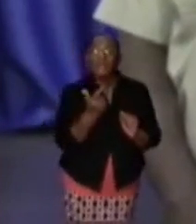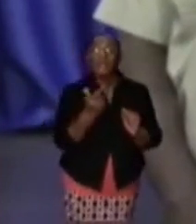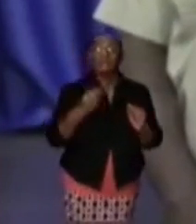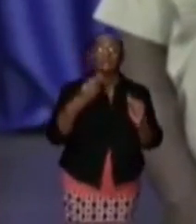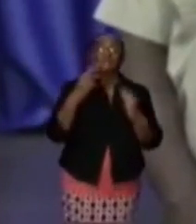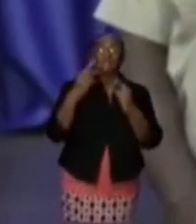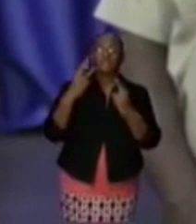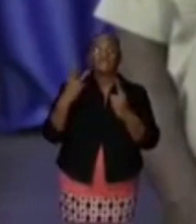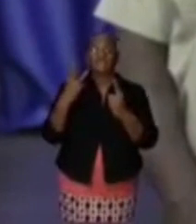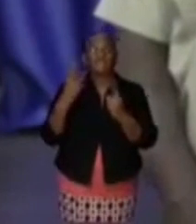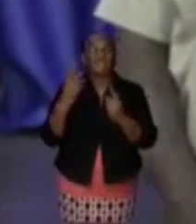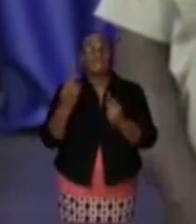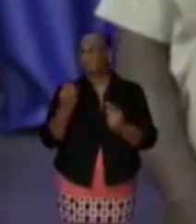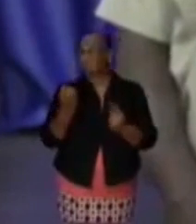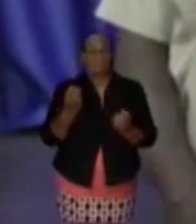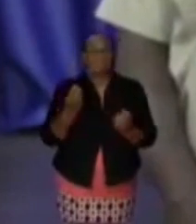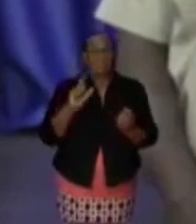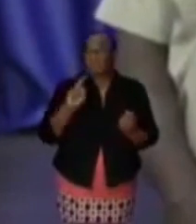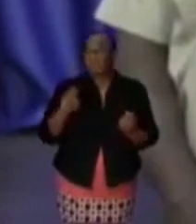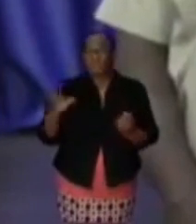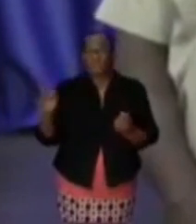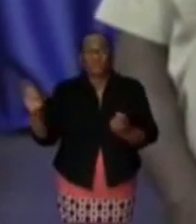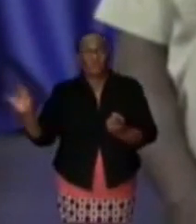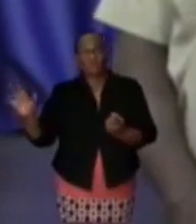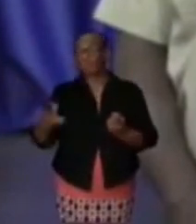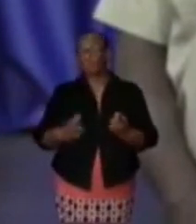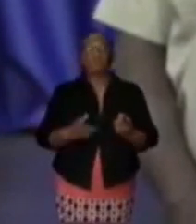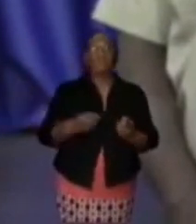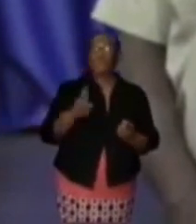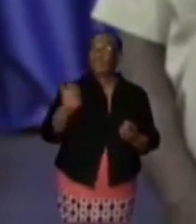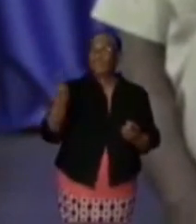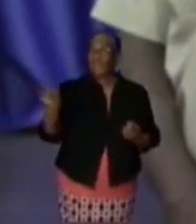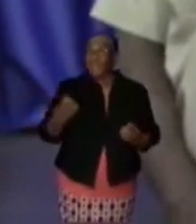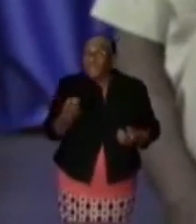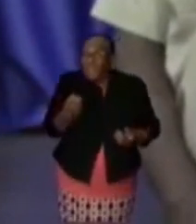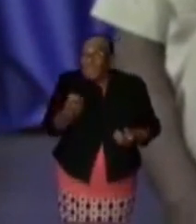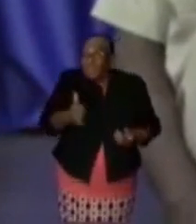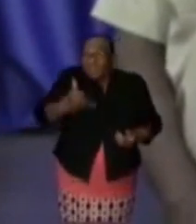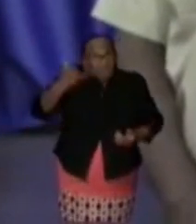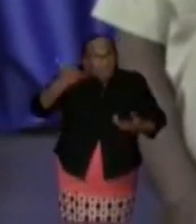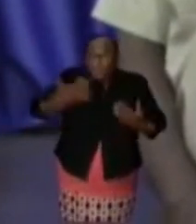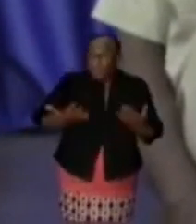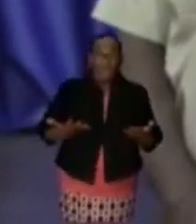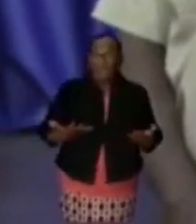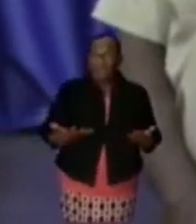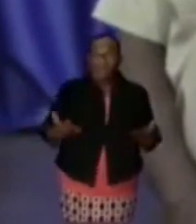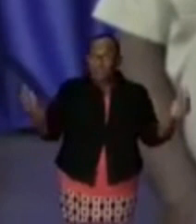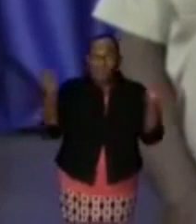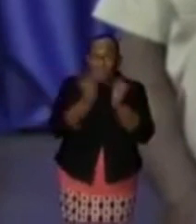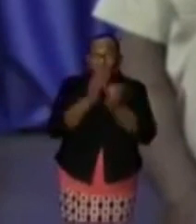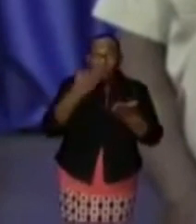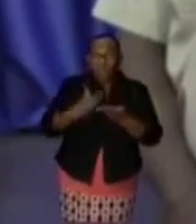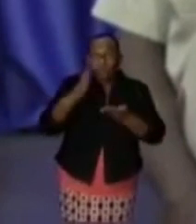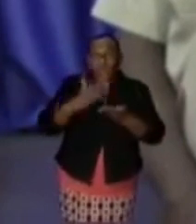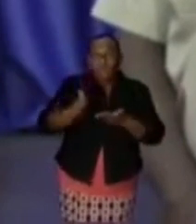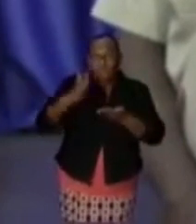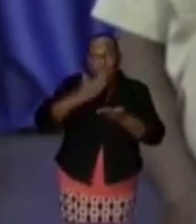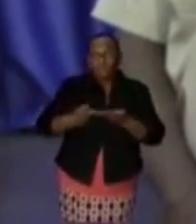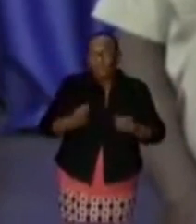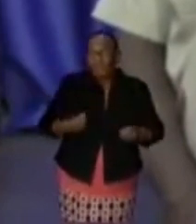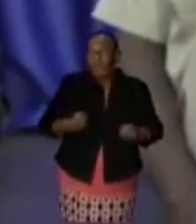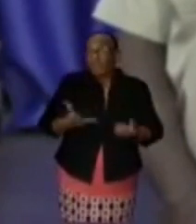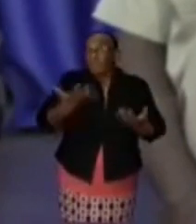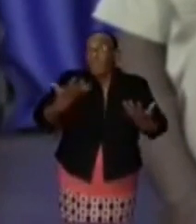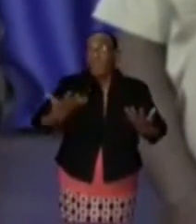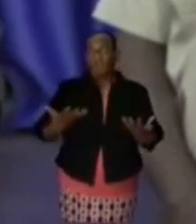13 plus rente per jaar voor de tweede Oppenheimer-lening. Het zijn zware bedragen die je op jaarbasis moet aflossen. En zo zouden